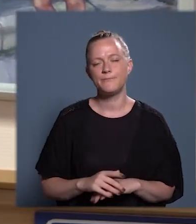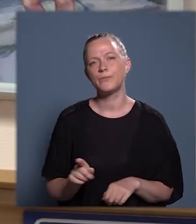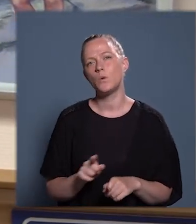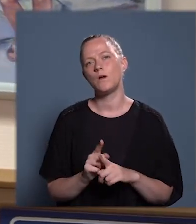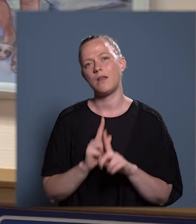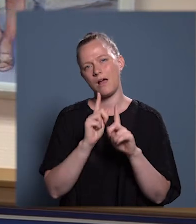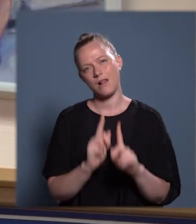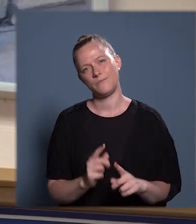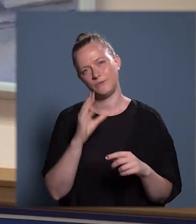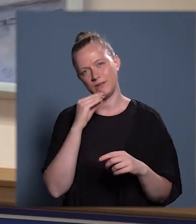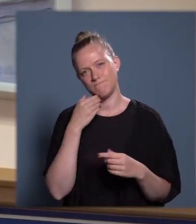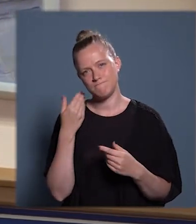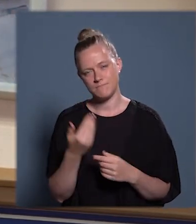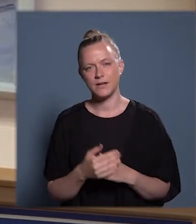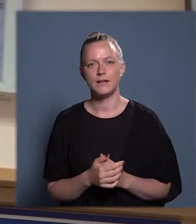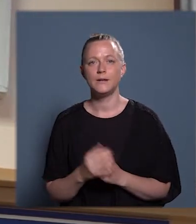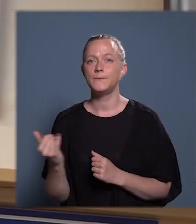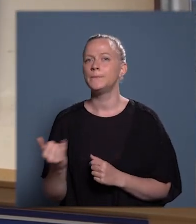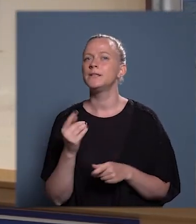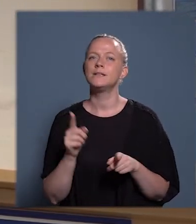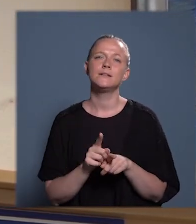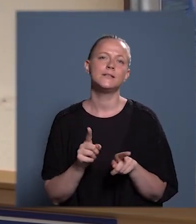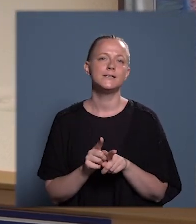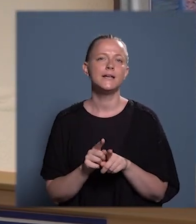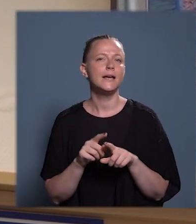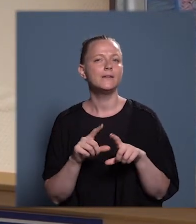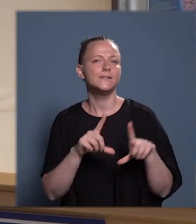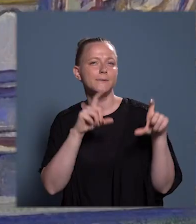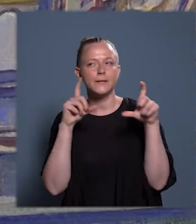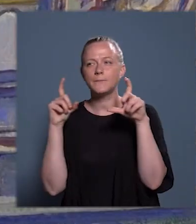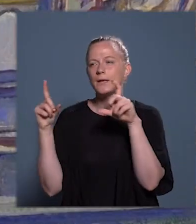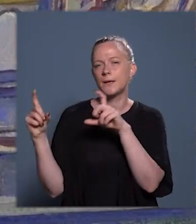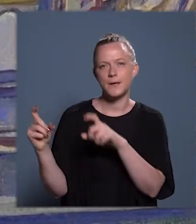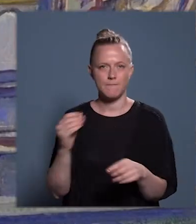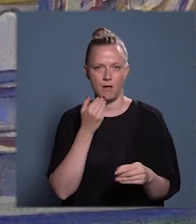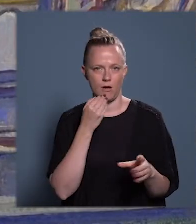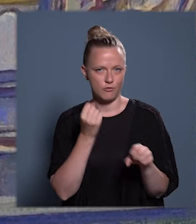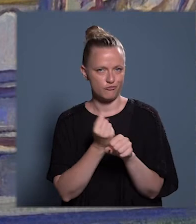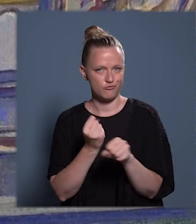van az ember, hogy mindig ilyen képkészítő állapotban van az ember,